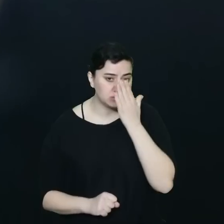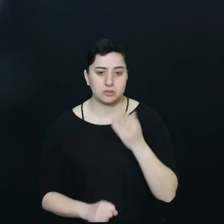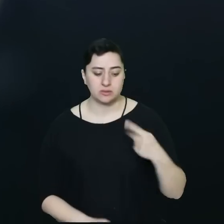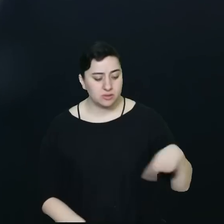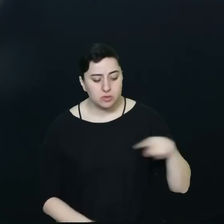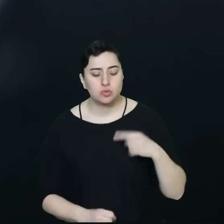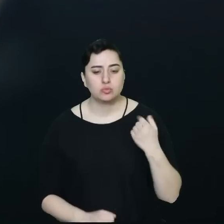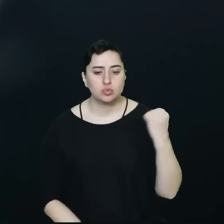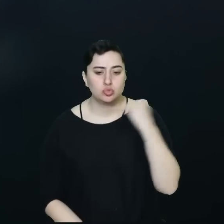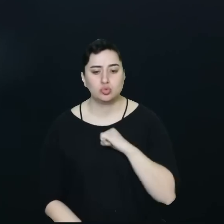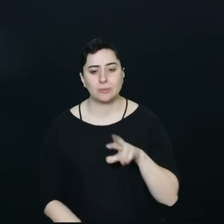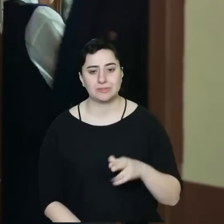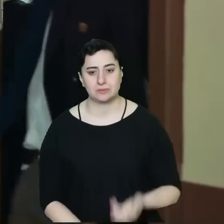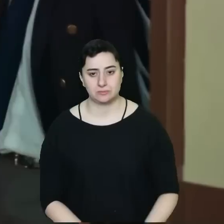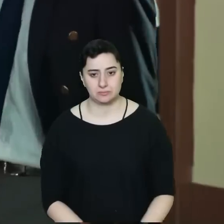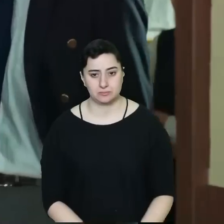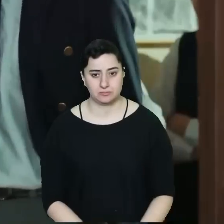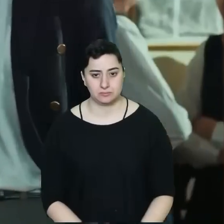biz.